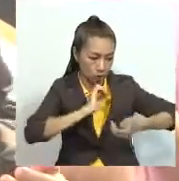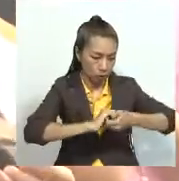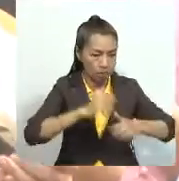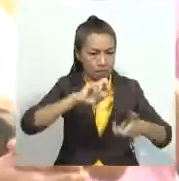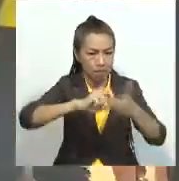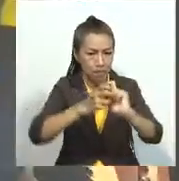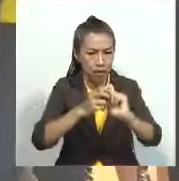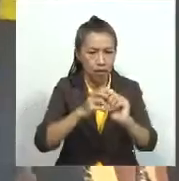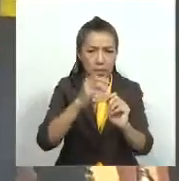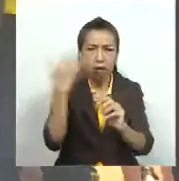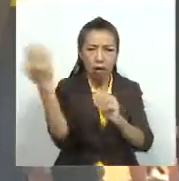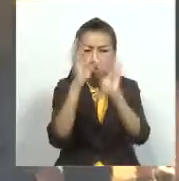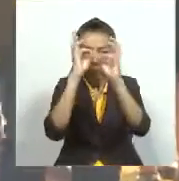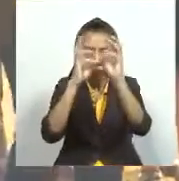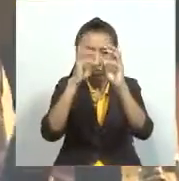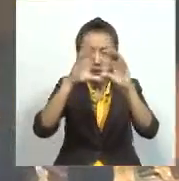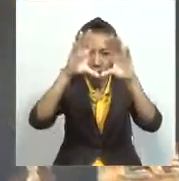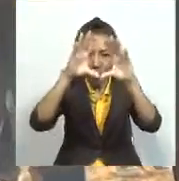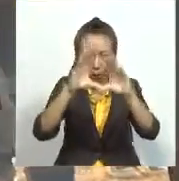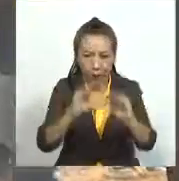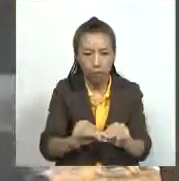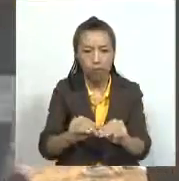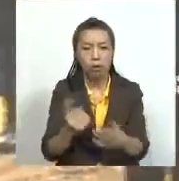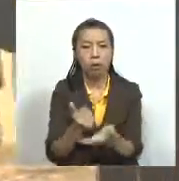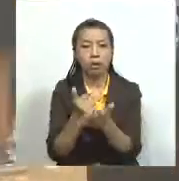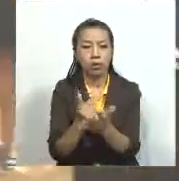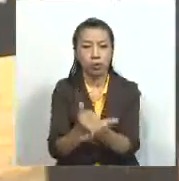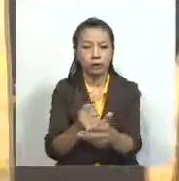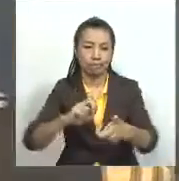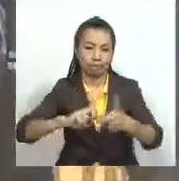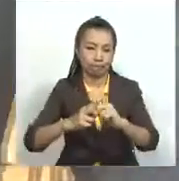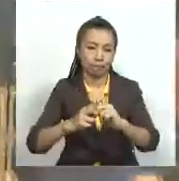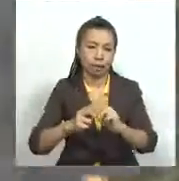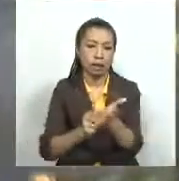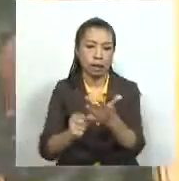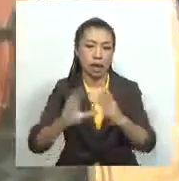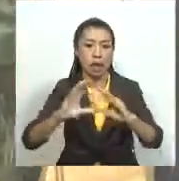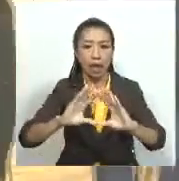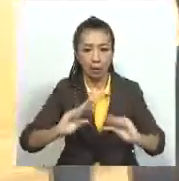หาฝุ่นละอองในทุกวิถีทางอย่างเต็มที่เพื่อให้สถานการณ์คลี่คลายโดยเร็วที่สุดค่ะ